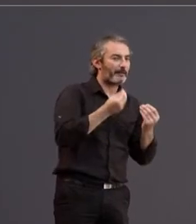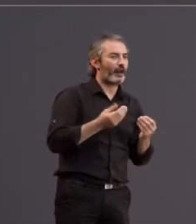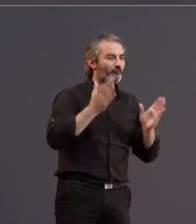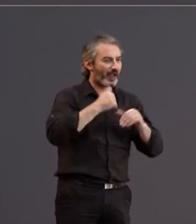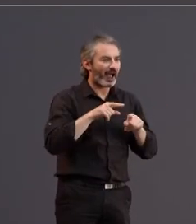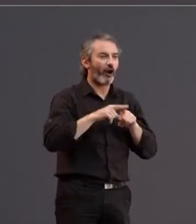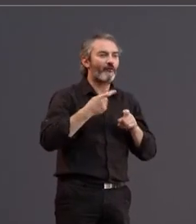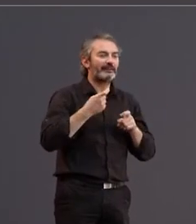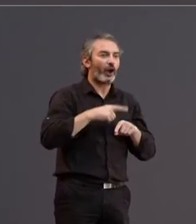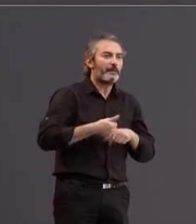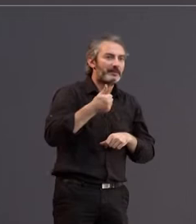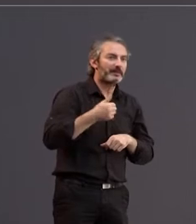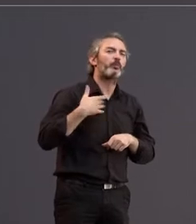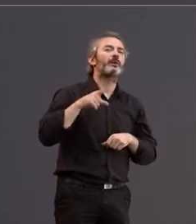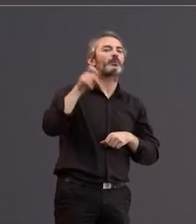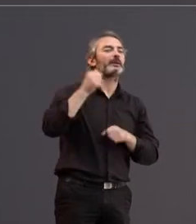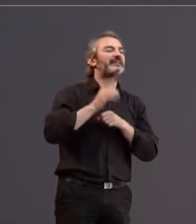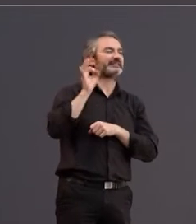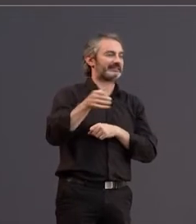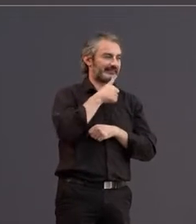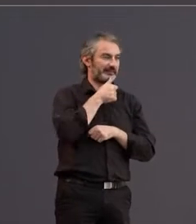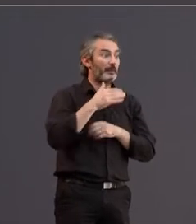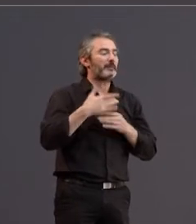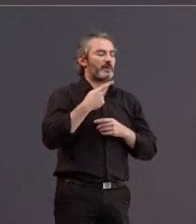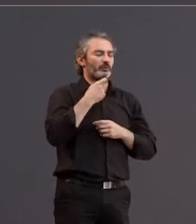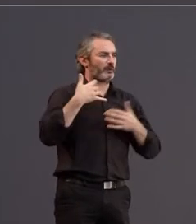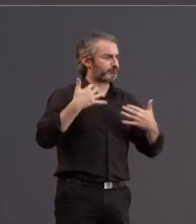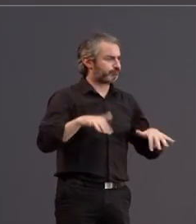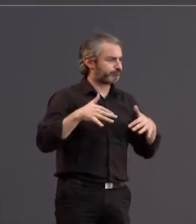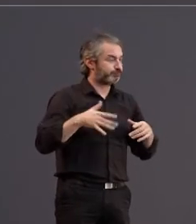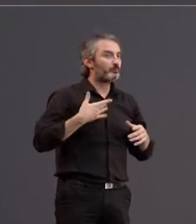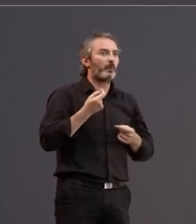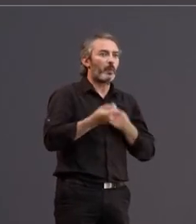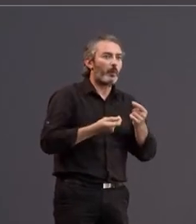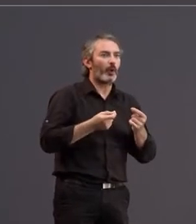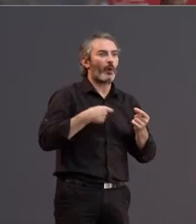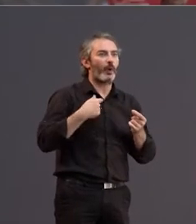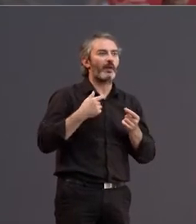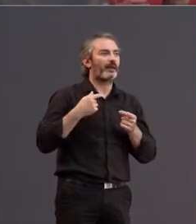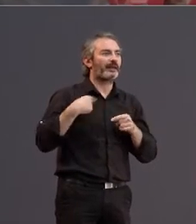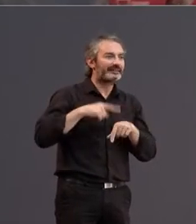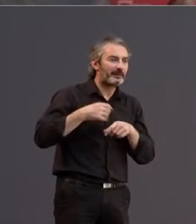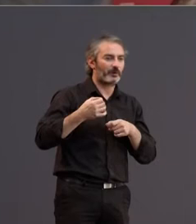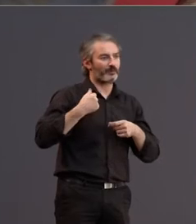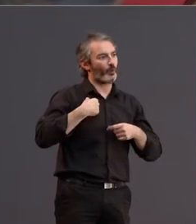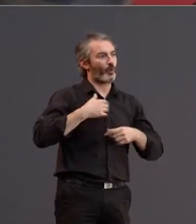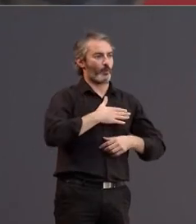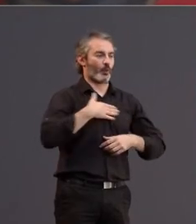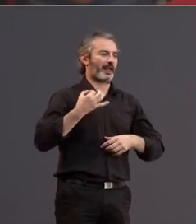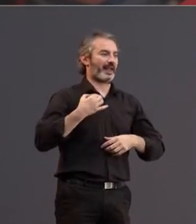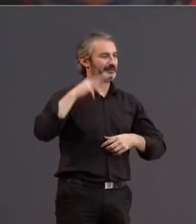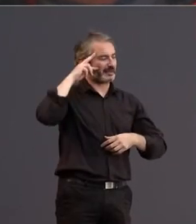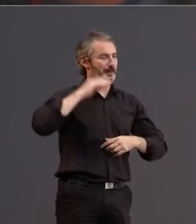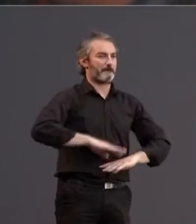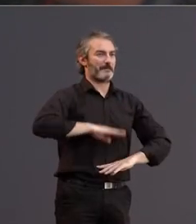que podem triar amb qui volem treballar. Al principi costa més, evidentment, perquè vols tenir l'oportunitat de traduir i d'adquirir experiència.